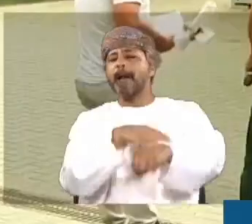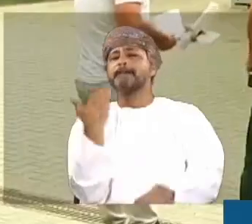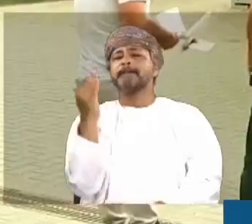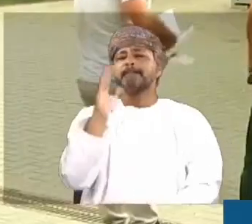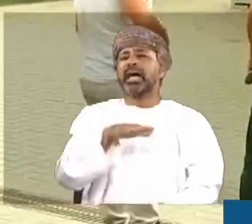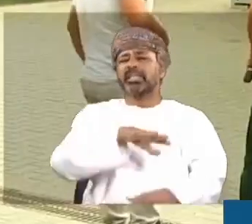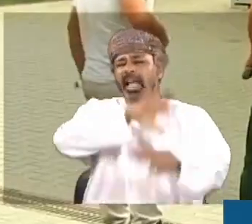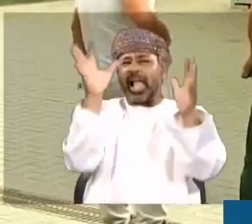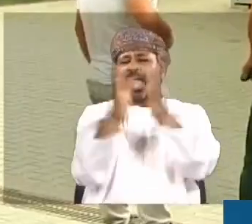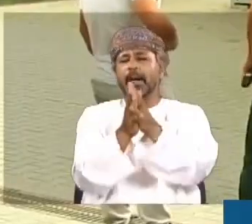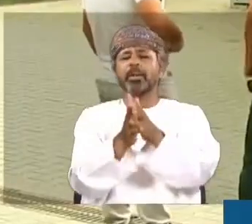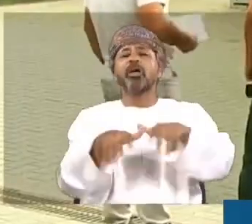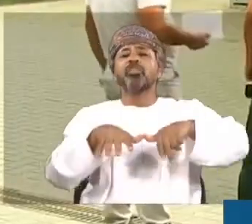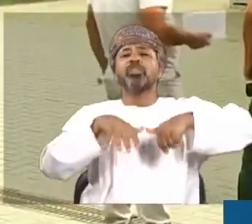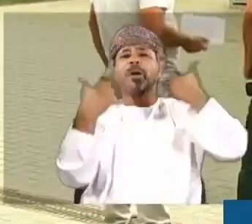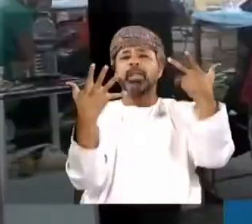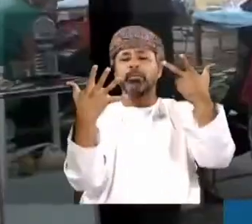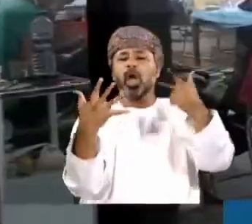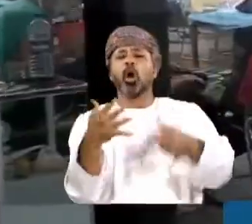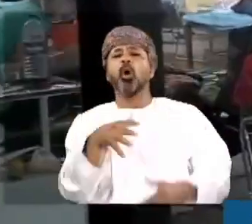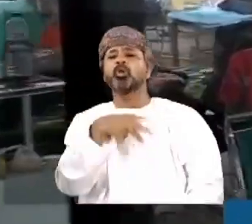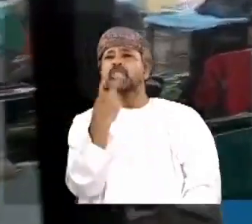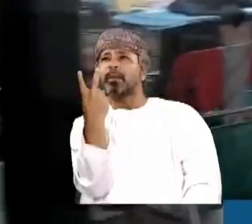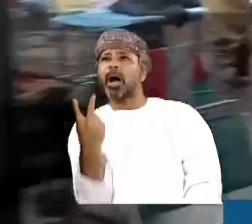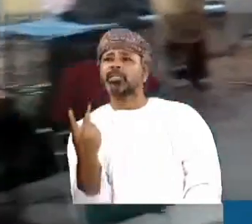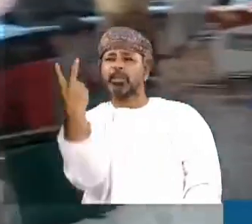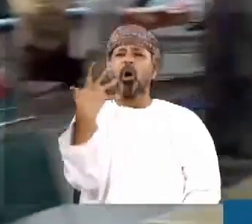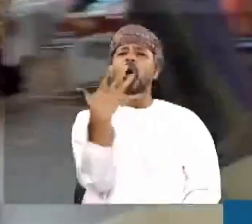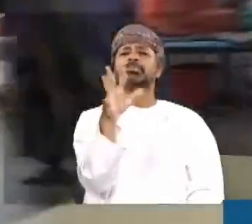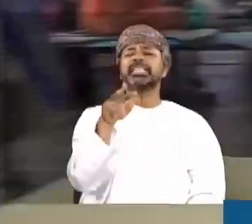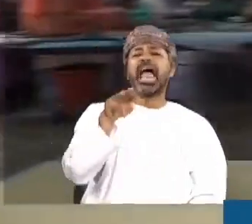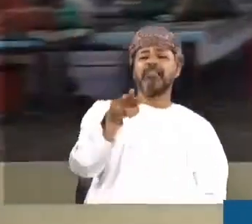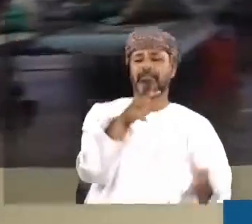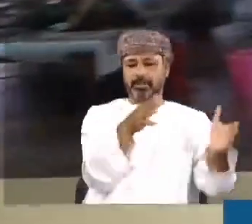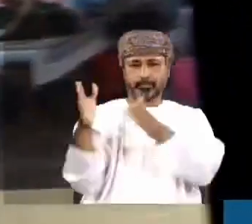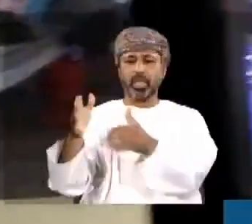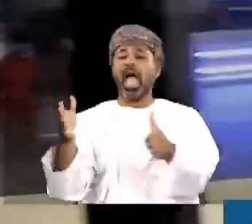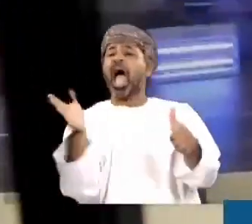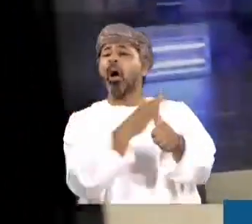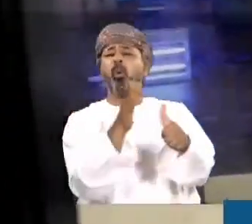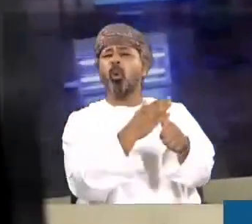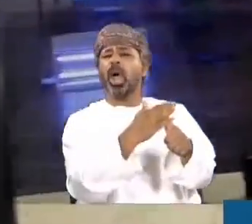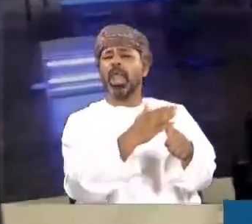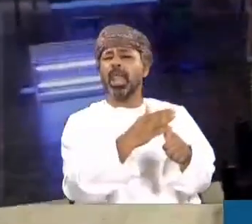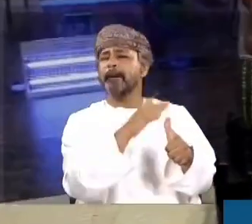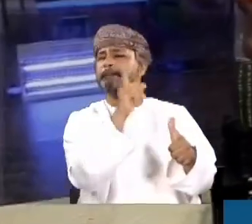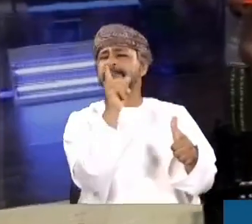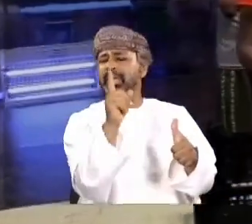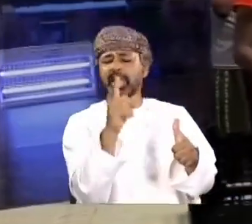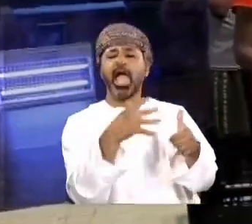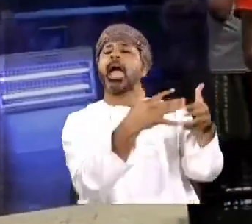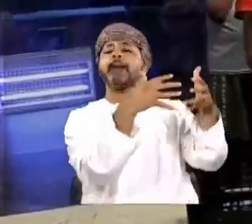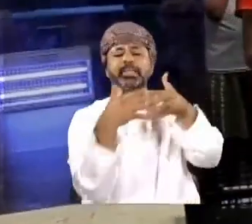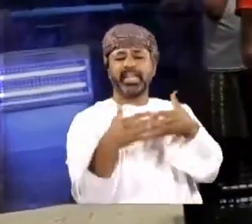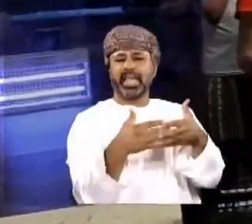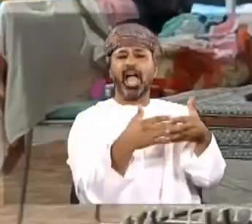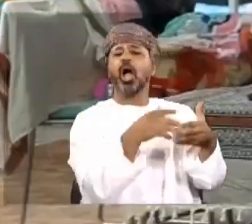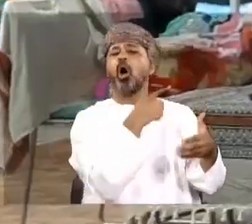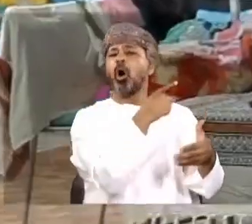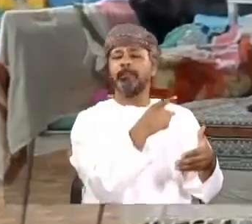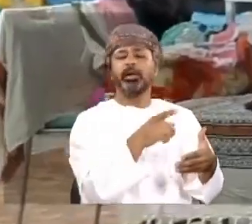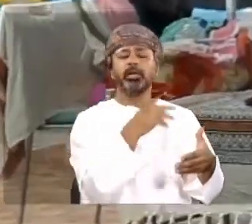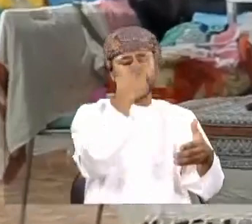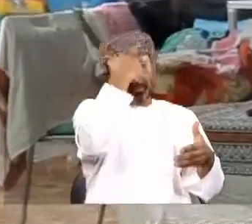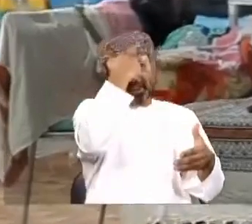الوفيات 857 ألفا. ولا تزال الولايات المتحدة في صدارة دول العالم من حيث عدد